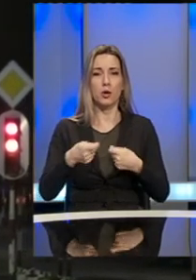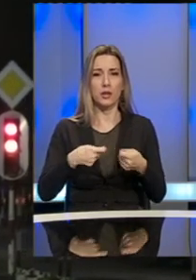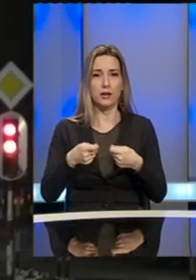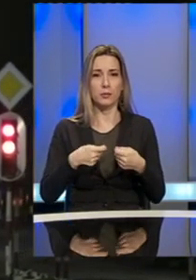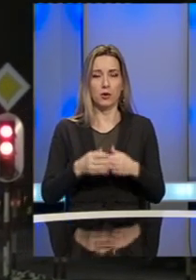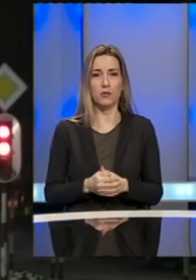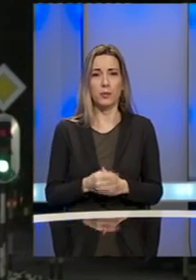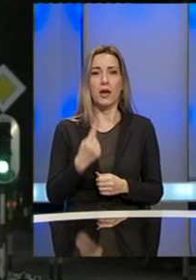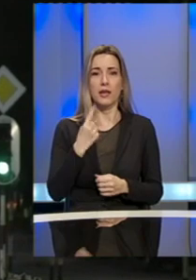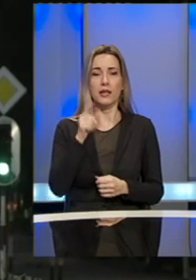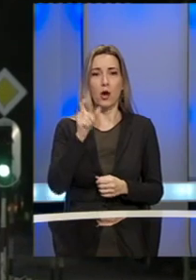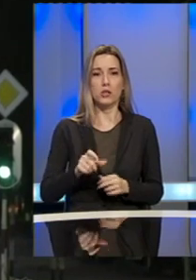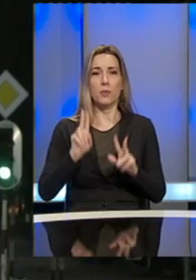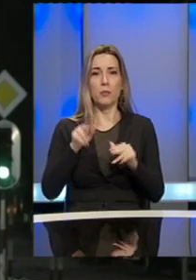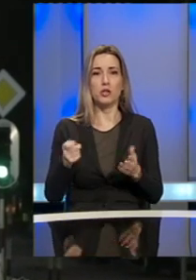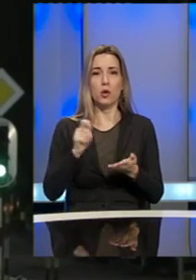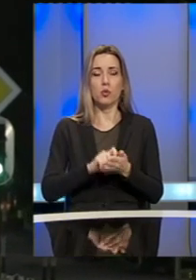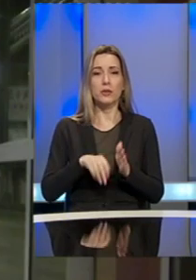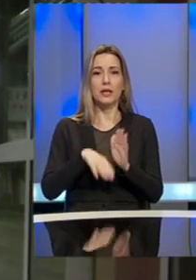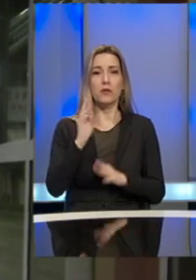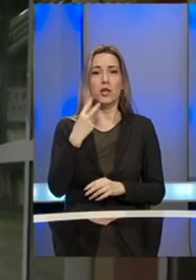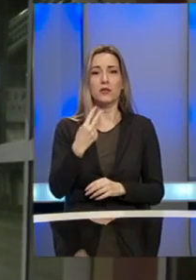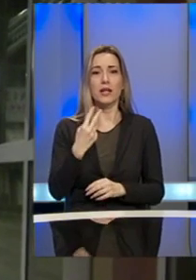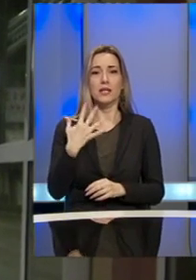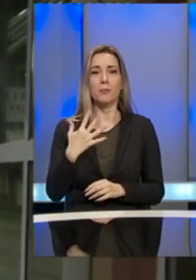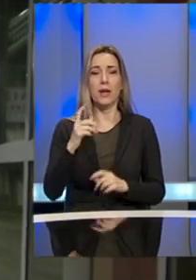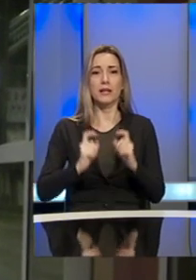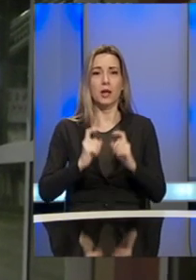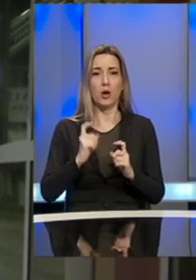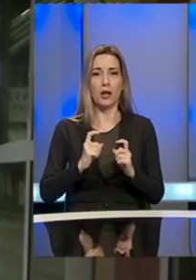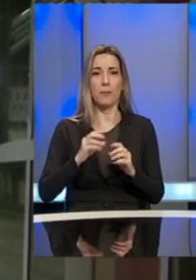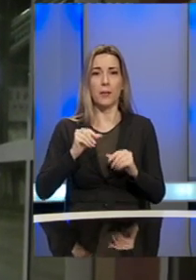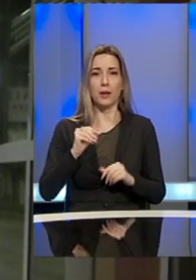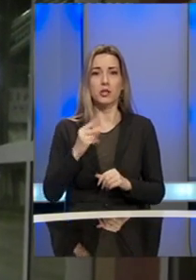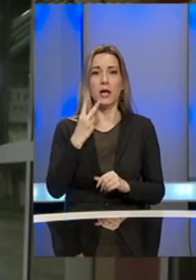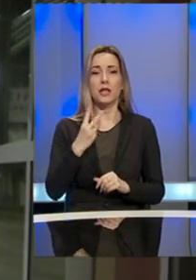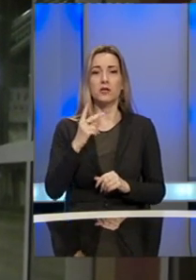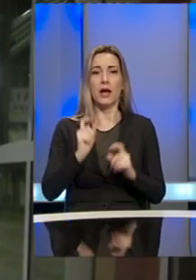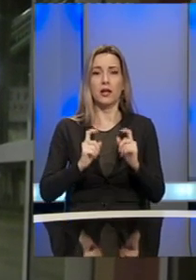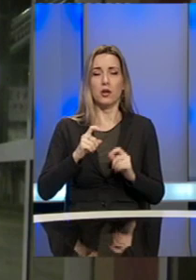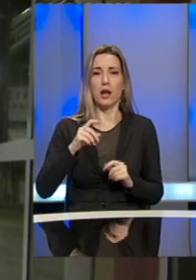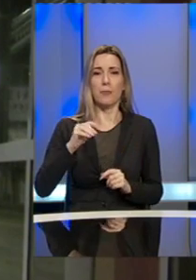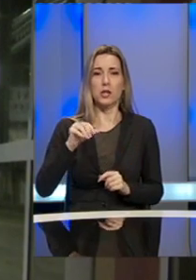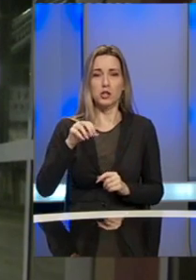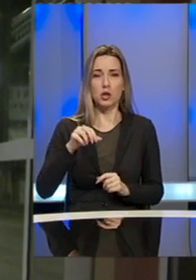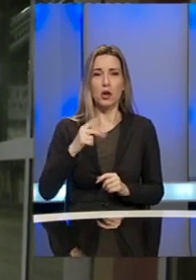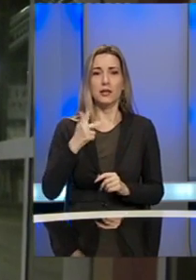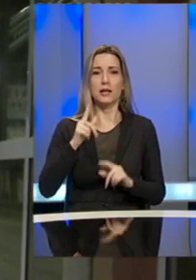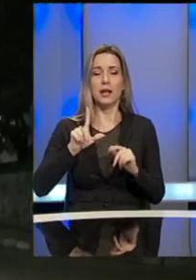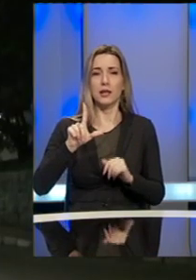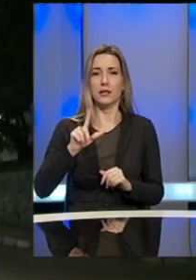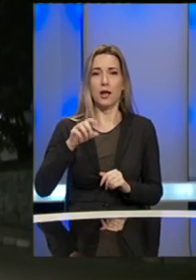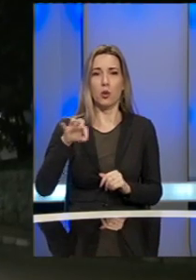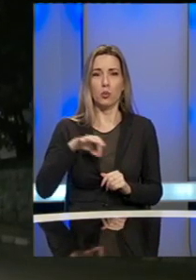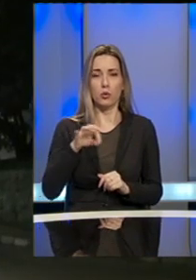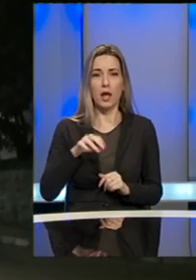trgovinama. Jedna osoba može kupiti najviše 25 kg brašna, 2 kg soli, 3 litre ulja, 3 kg